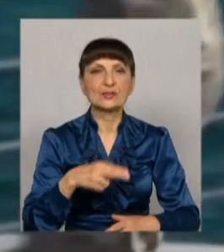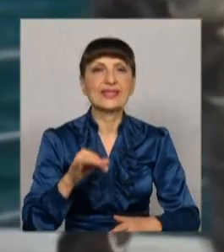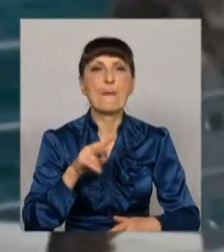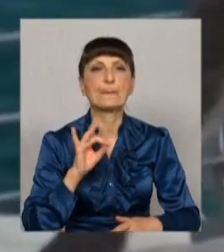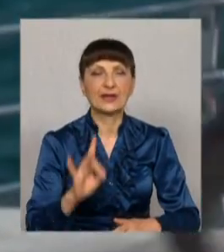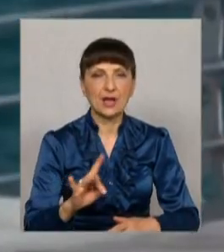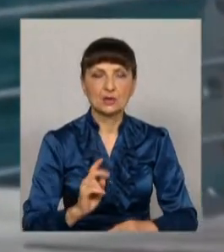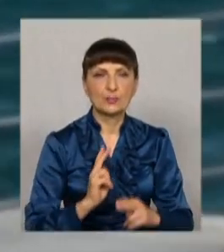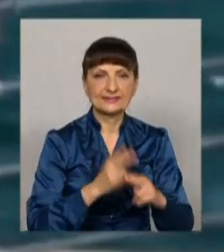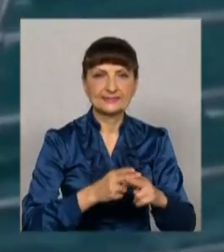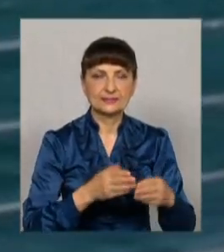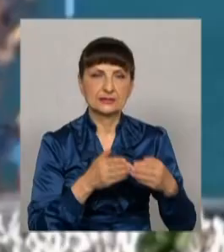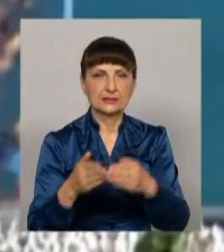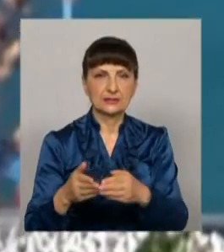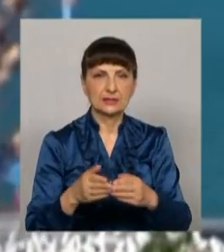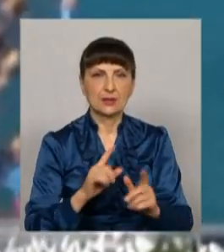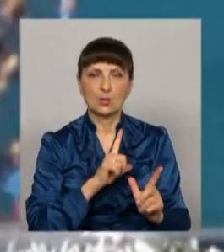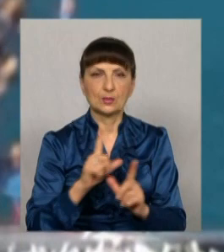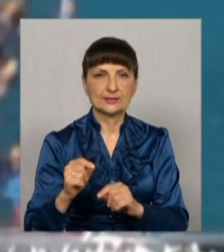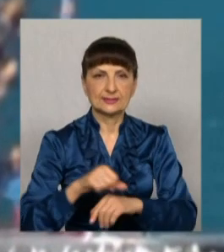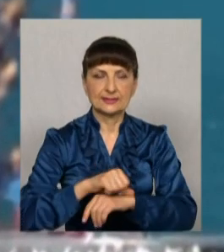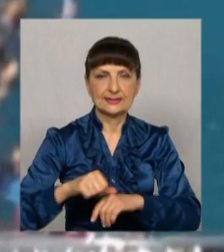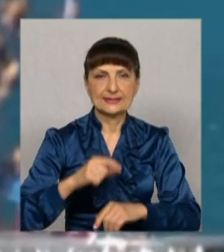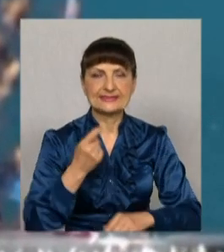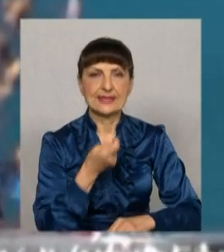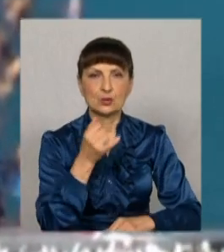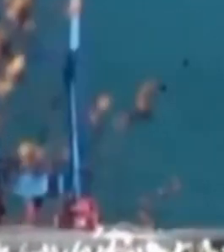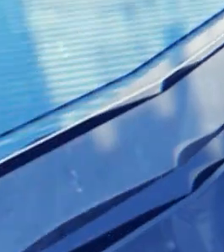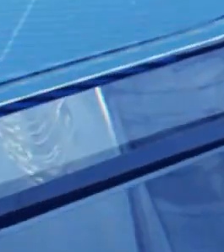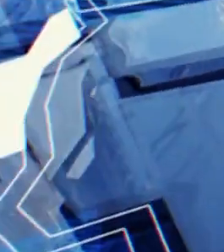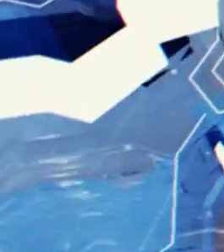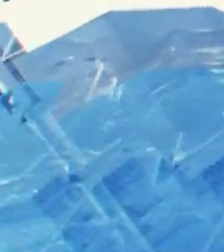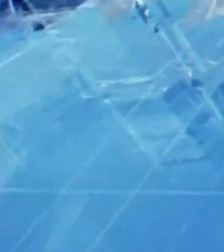чтобы блокировать поставки зерна. Рустам Аралбаев, телеканал «Алматы».